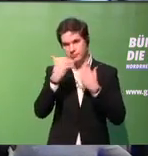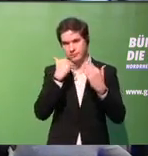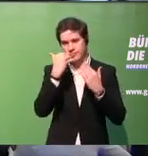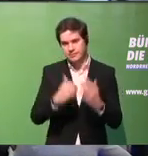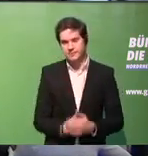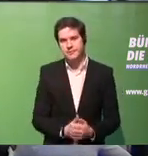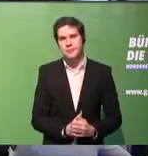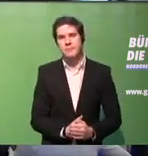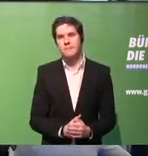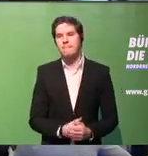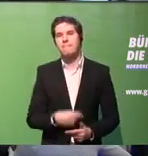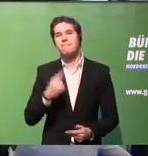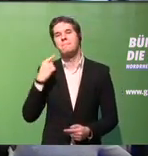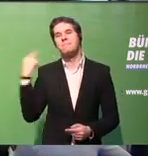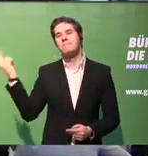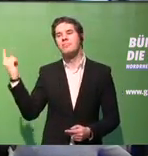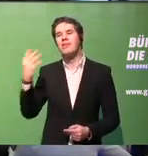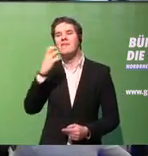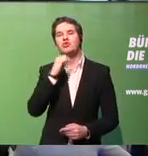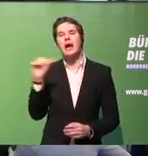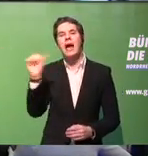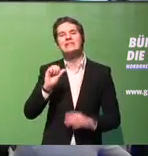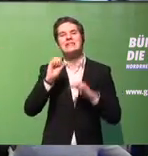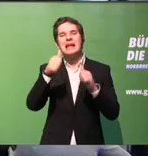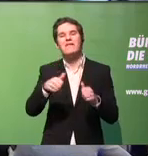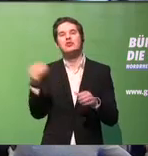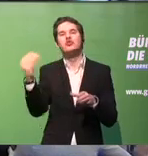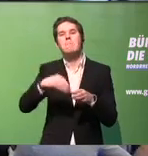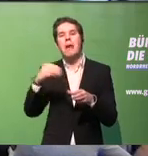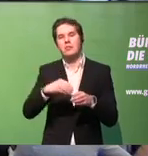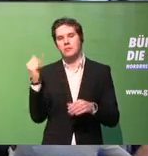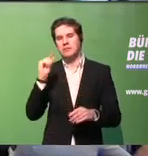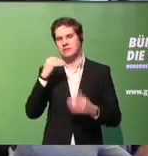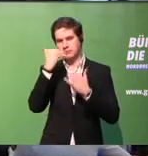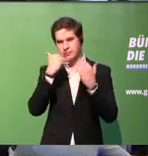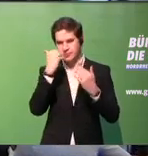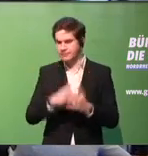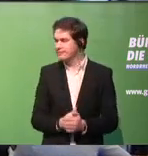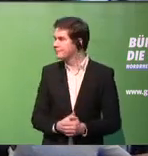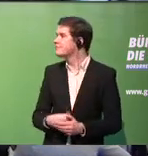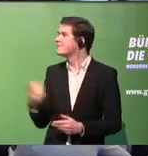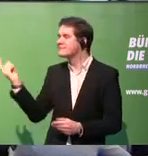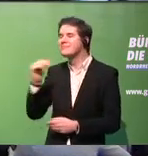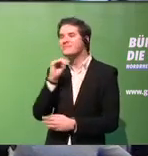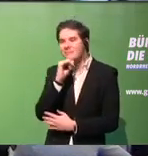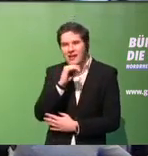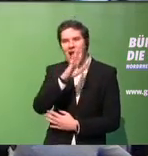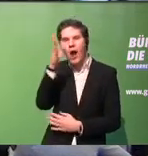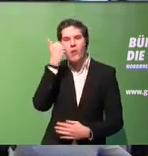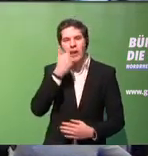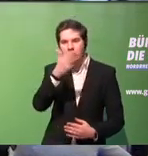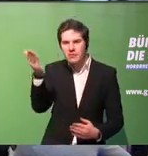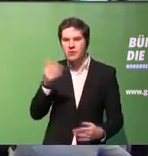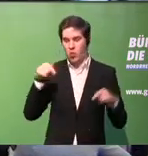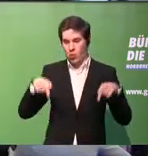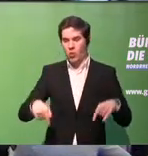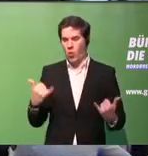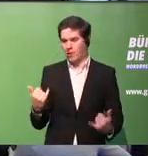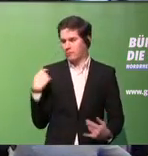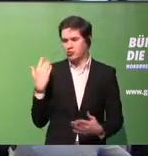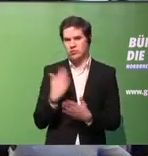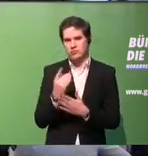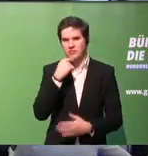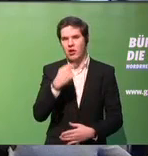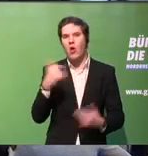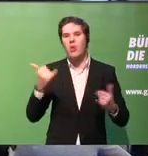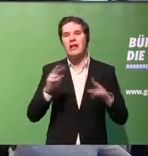zur Spendendose der AIDS-Hilfe sagen. Bitte schön, Arndt. Genau. Also ihr Lieben, der Sven hat das ja schon gesagt, heute ist Welt-AIDS-Tag. Und wir waren